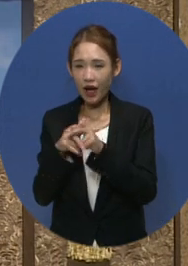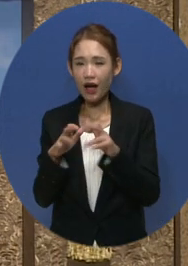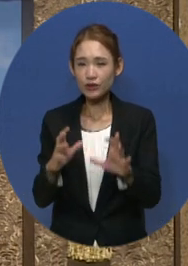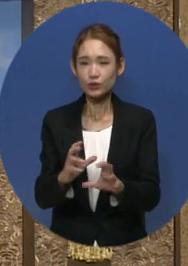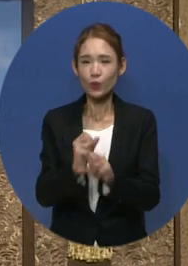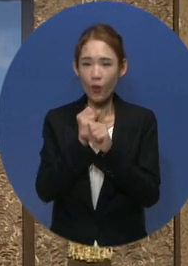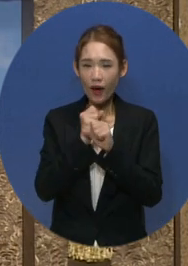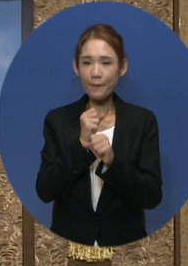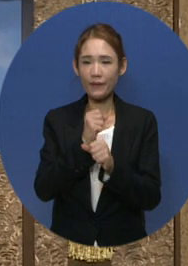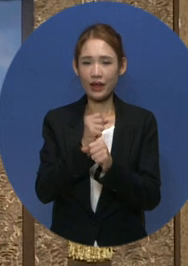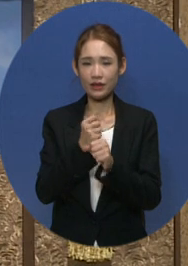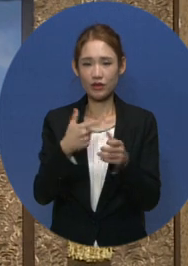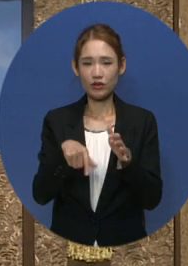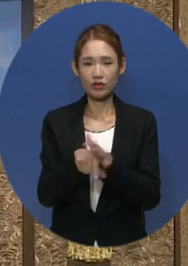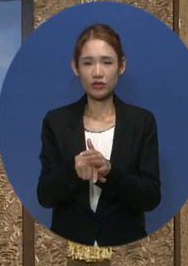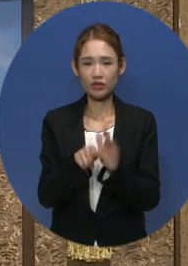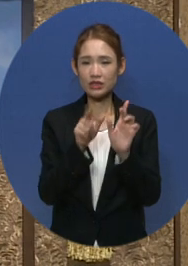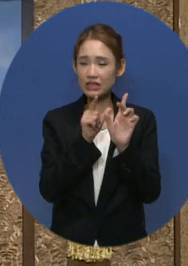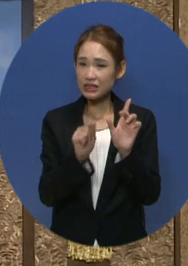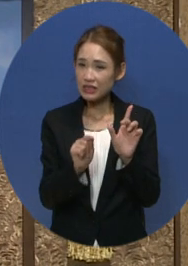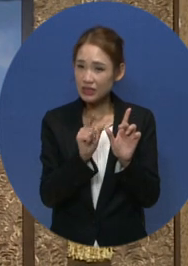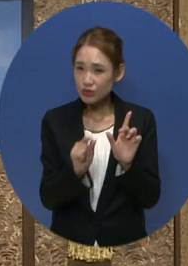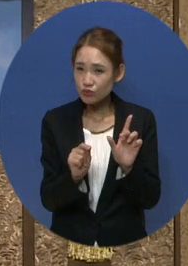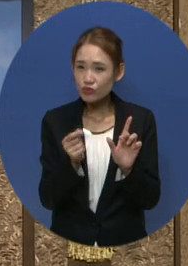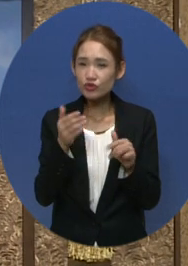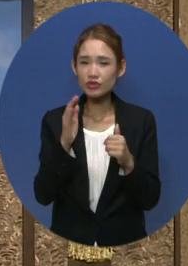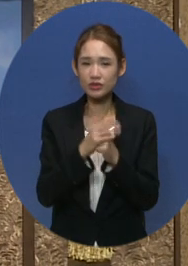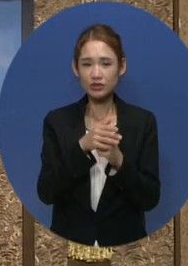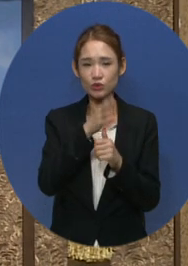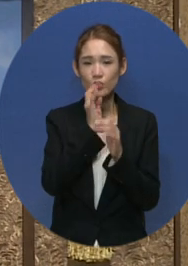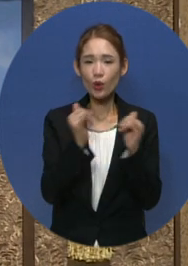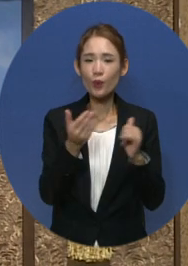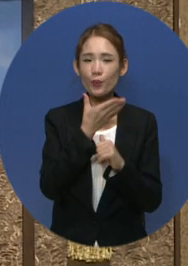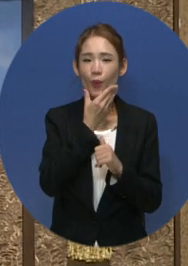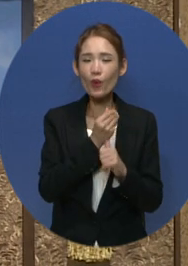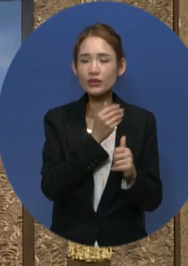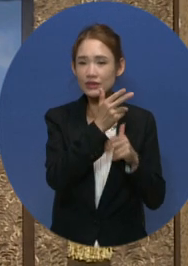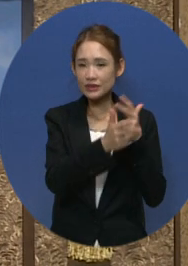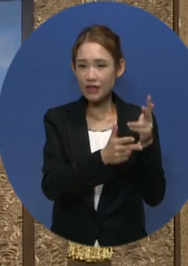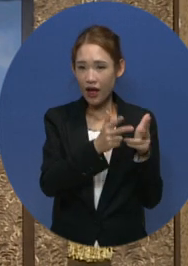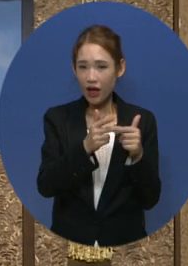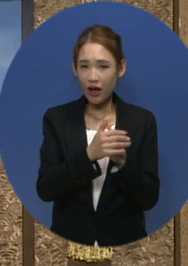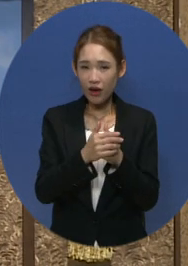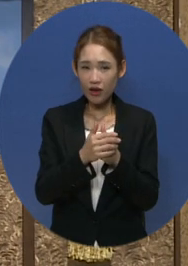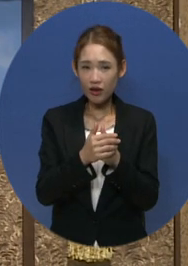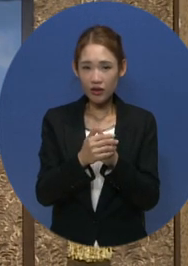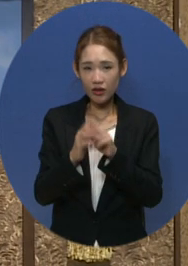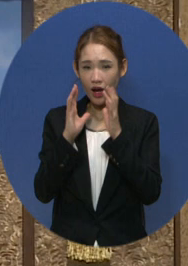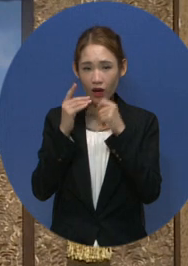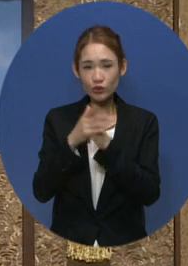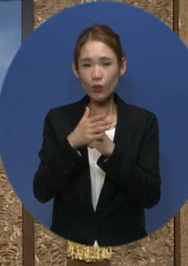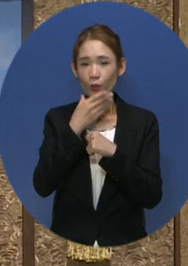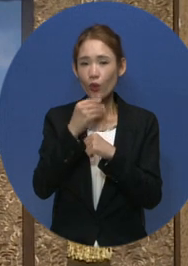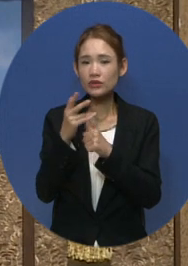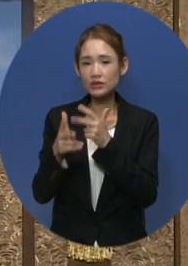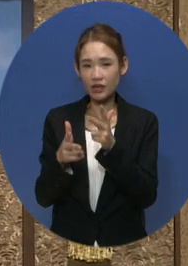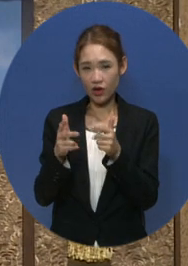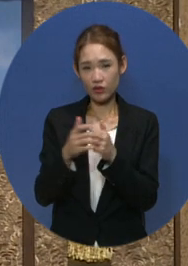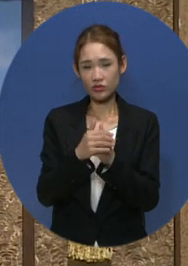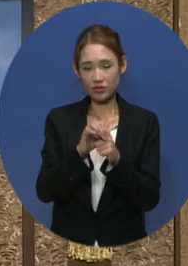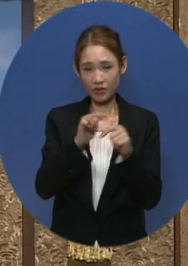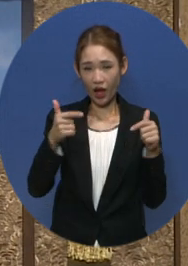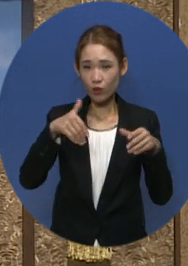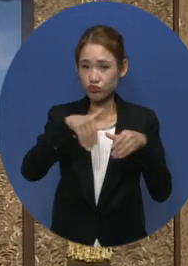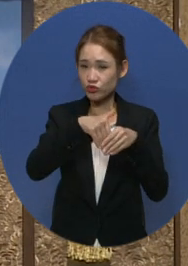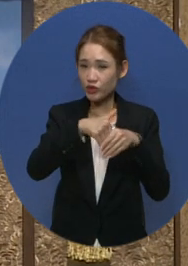위해서 저희가 일부이긴 하지만 네. 노인복지 사업도 하고 있고 또 아동복지 사업도 하고 있고